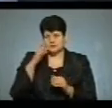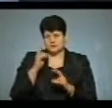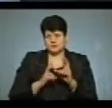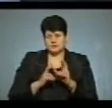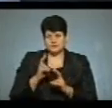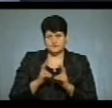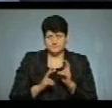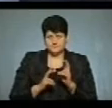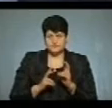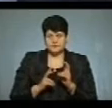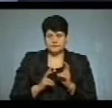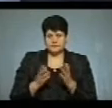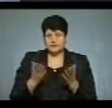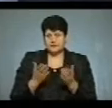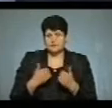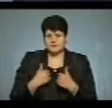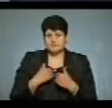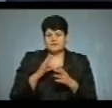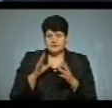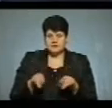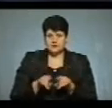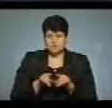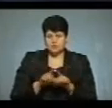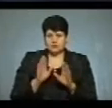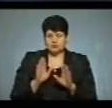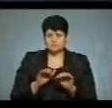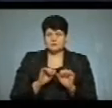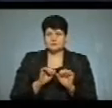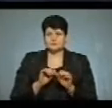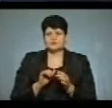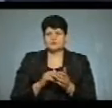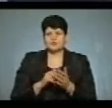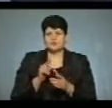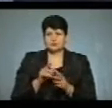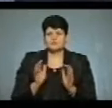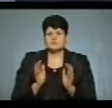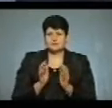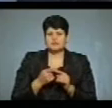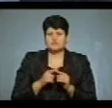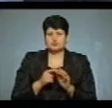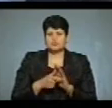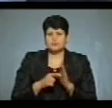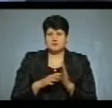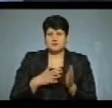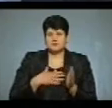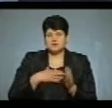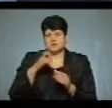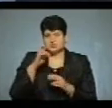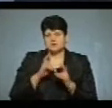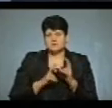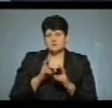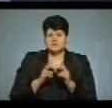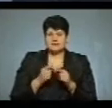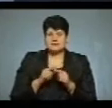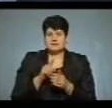підприємства. Але ми все одно, депутатський корпус, буде стояти на цьому, щоб зберегти в цьому приміщенні наше комунальне підприємство.